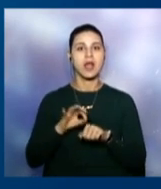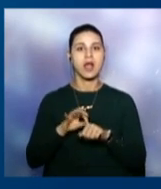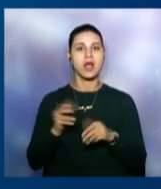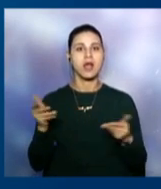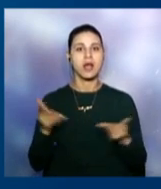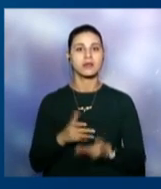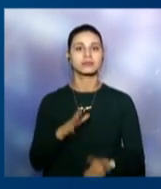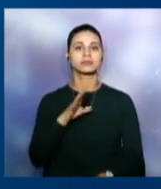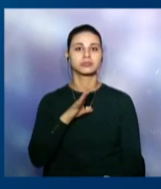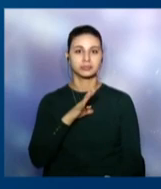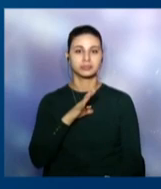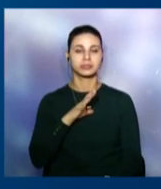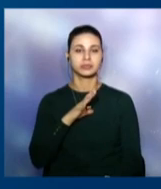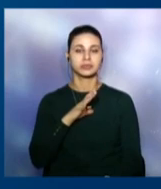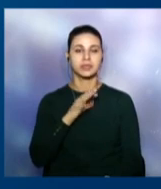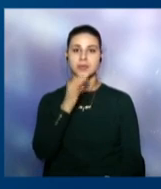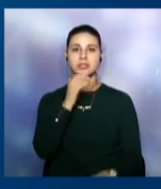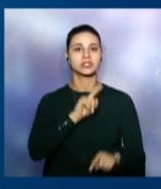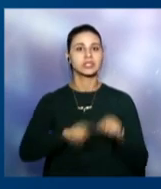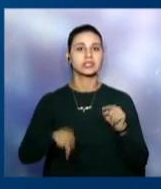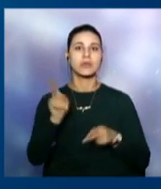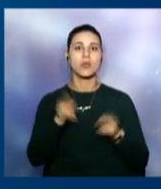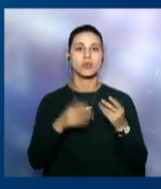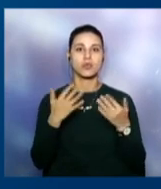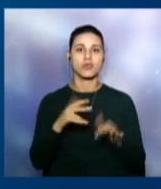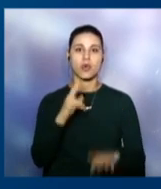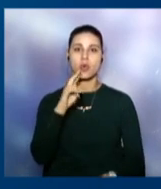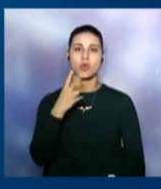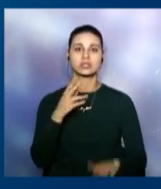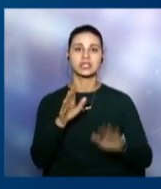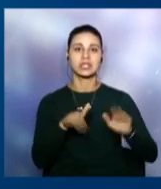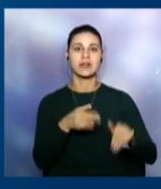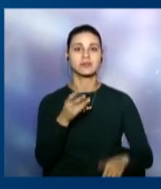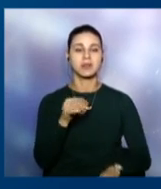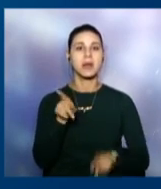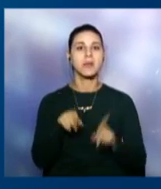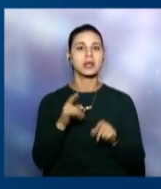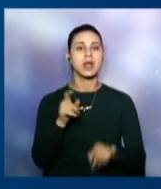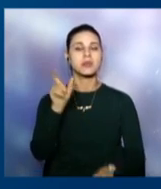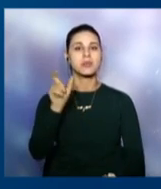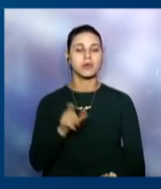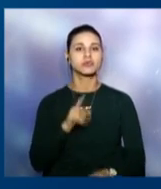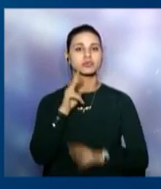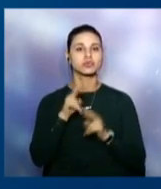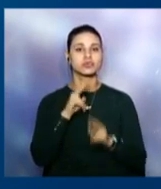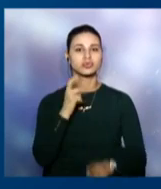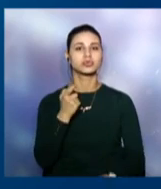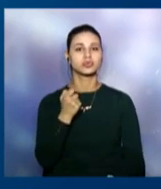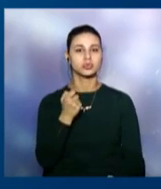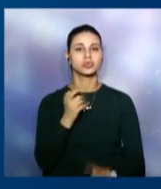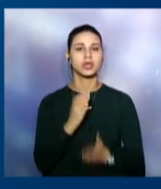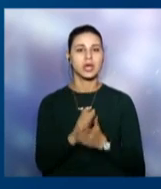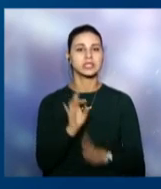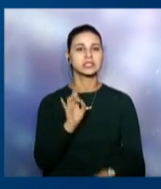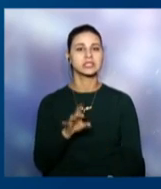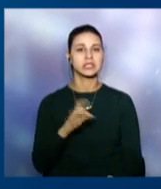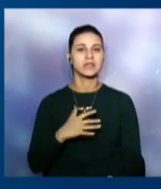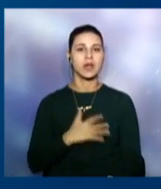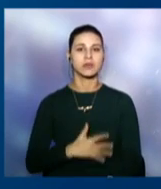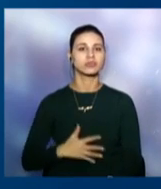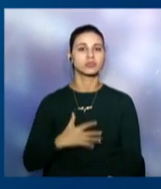სასწრაფო ოპერაცია. მას შემდეგ ორი წელი გავიდა, თუმცა ხანდახან ბავშვი უჩივის ყრუტკივილს და